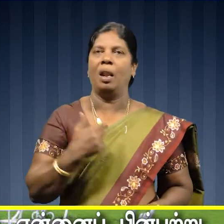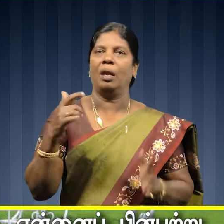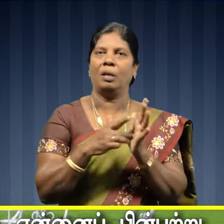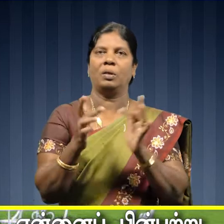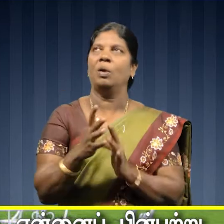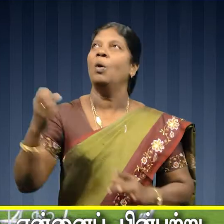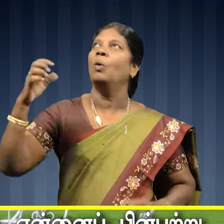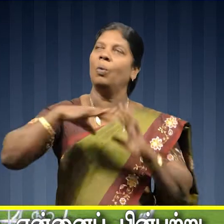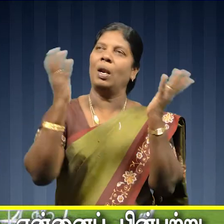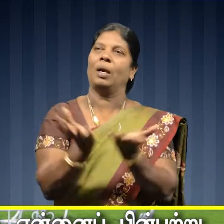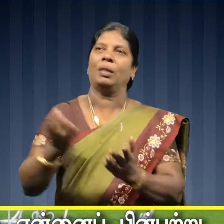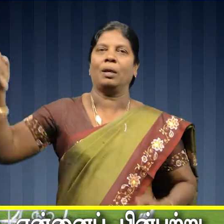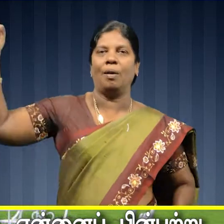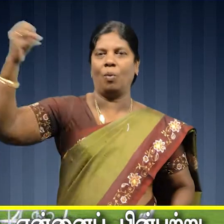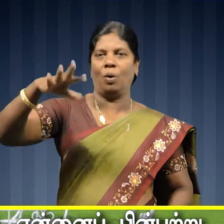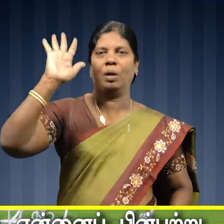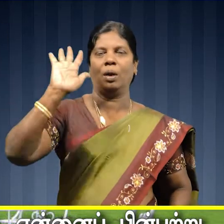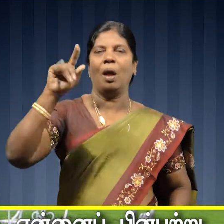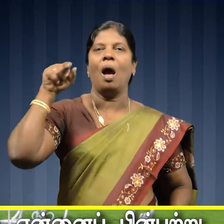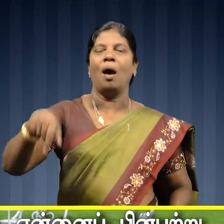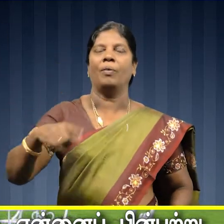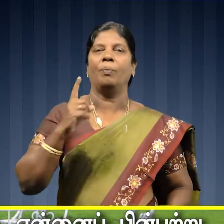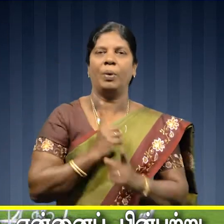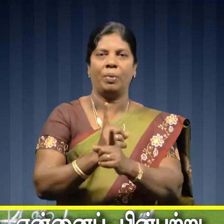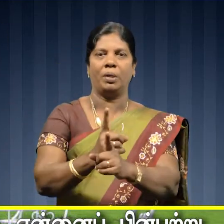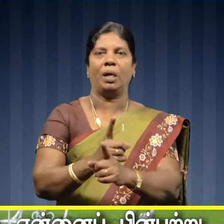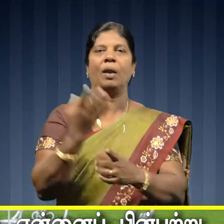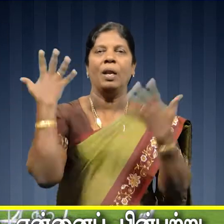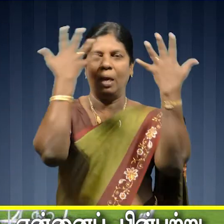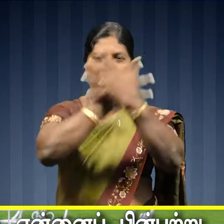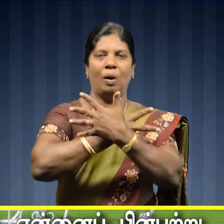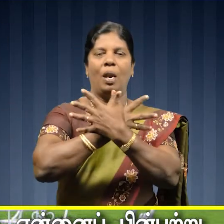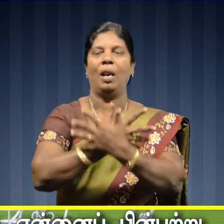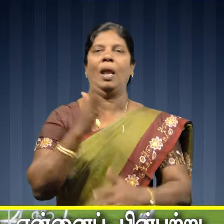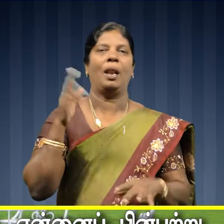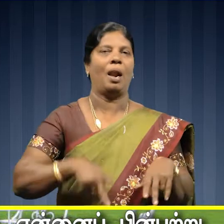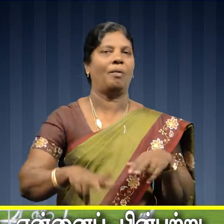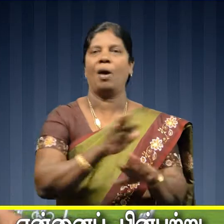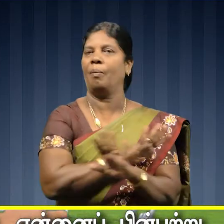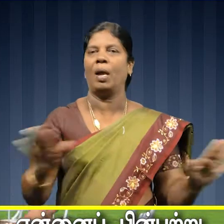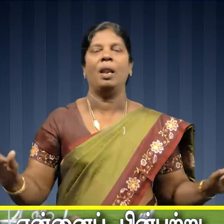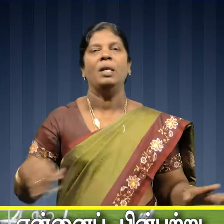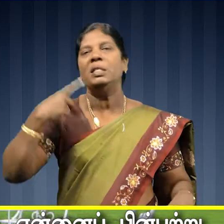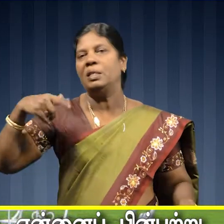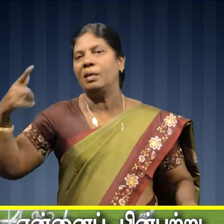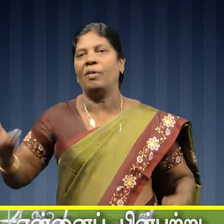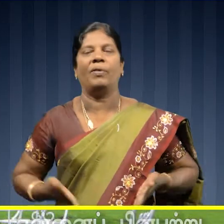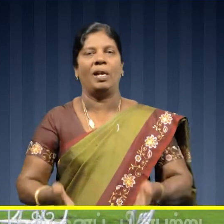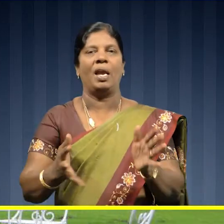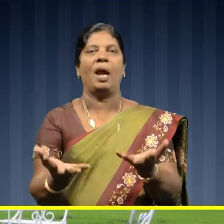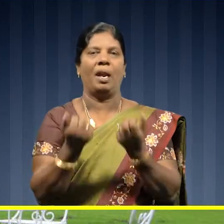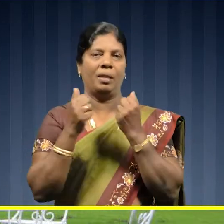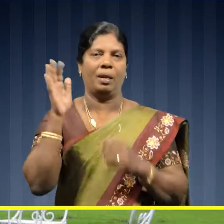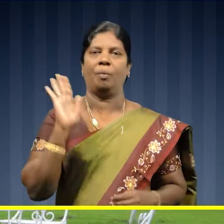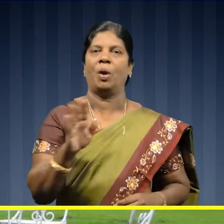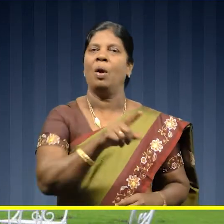நான் உலகத்திற்கு ஒளியாய் இருக்கிறேன், என்னை பின்பற்றுகிறவன் இருளிலே நடவாமல் ஜீவ ஒளியை அடைந்திருப்பான்